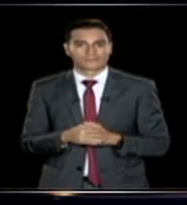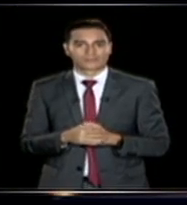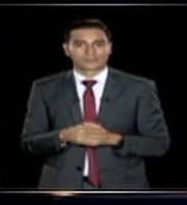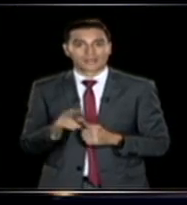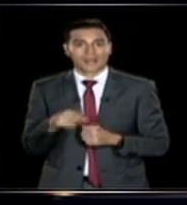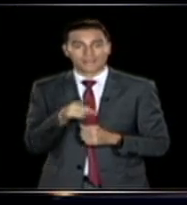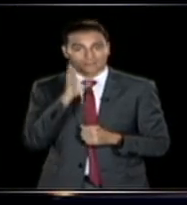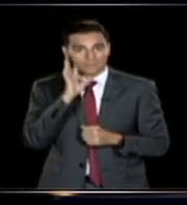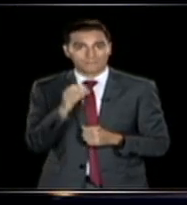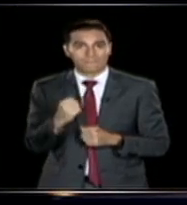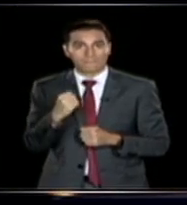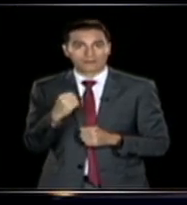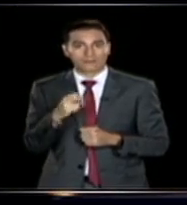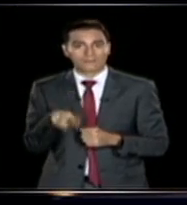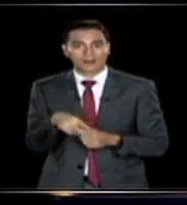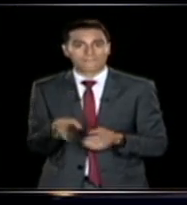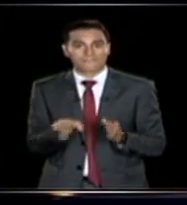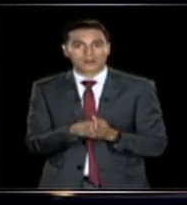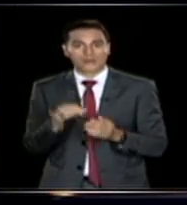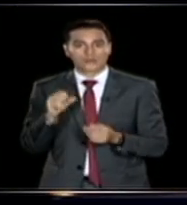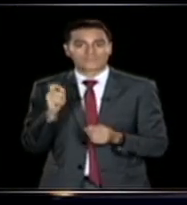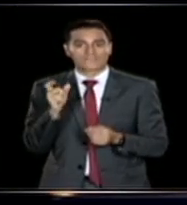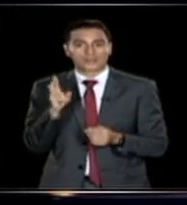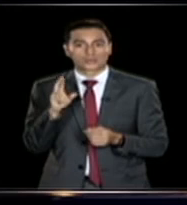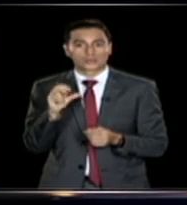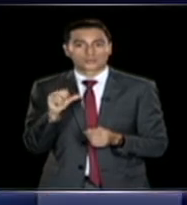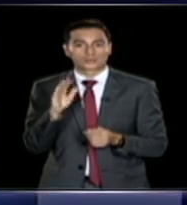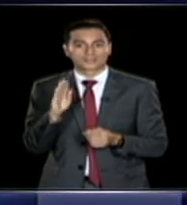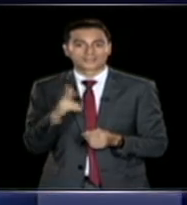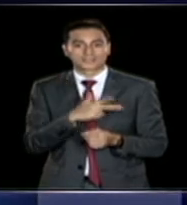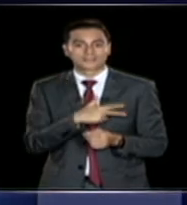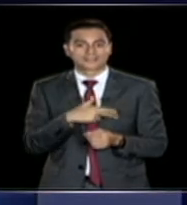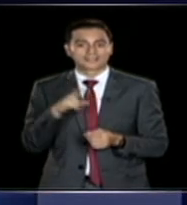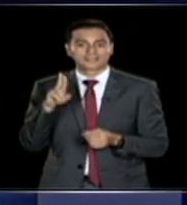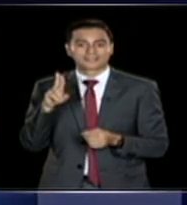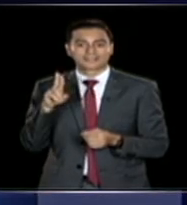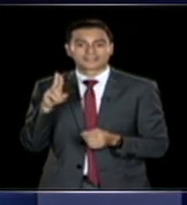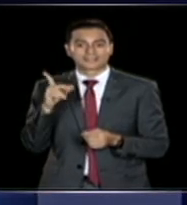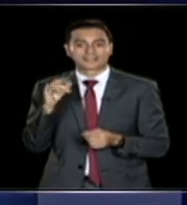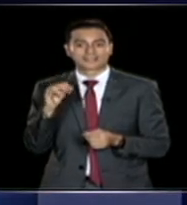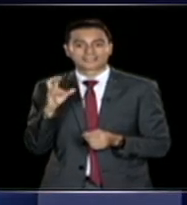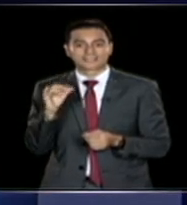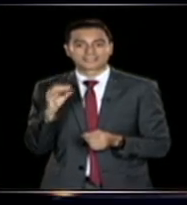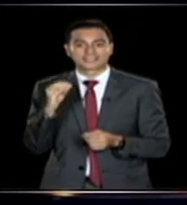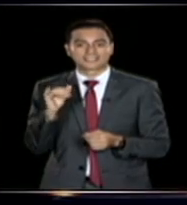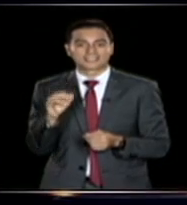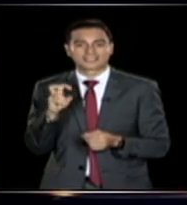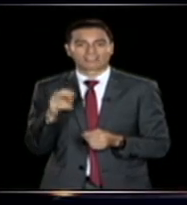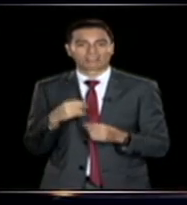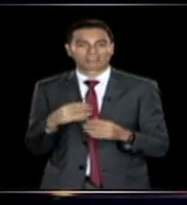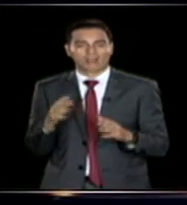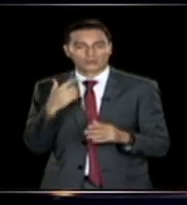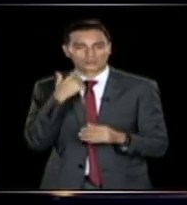اللعيب ده كان برضو بيلعب في اليوفنتوس، تريزيجيه. صح، طار